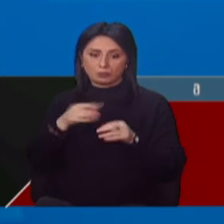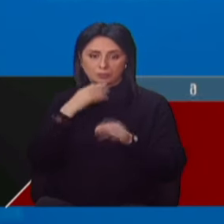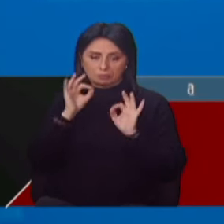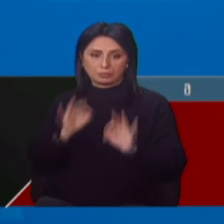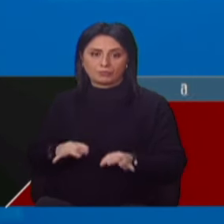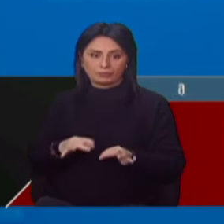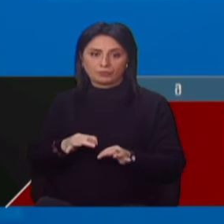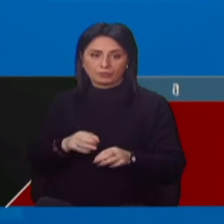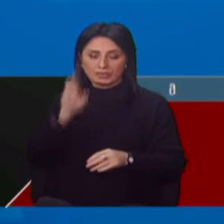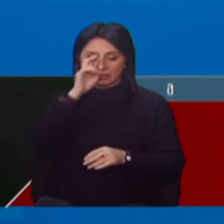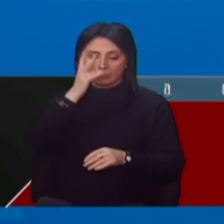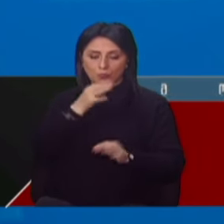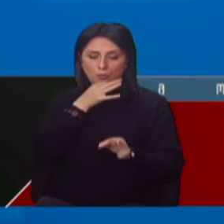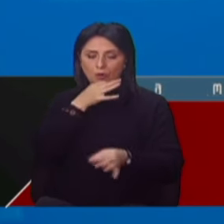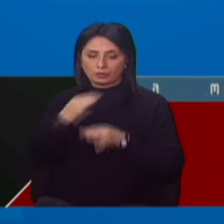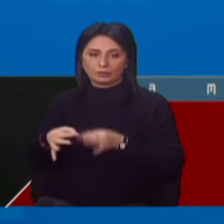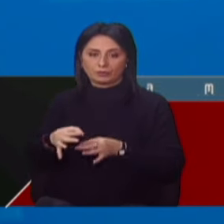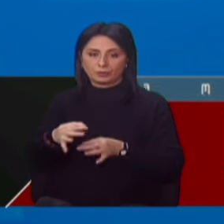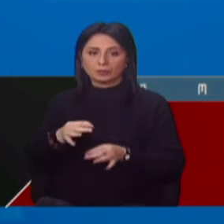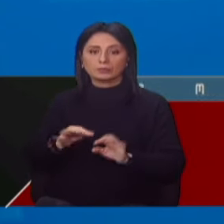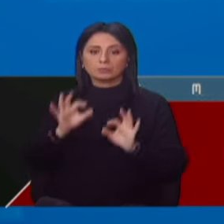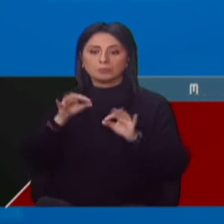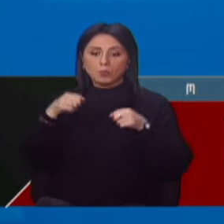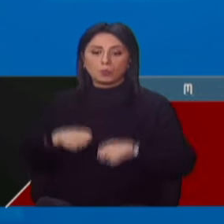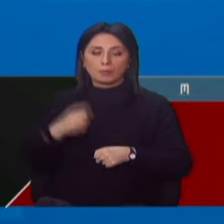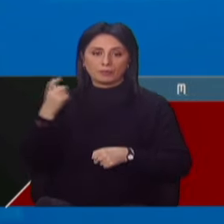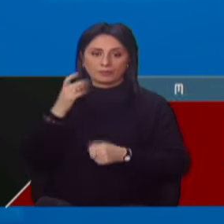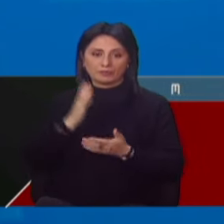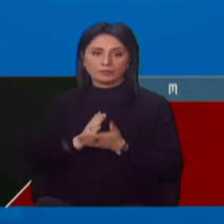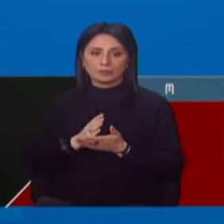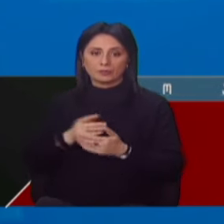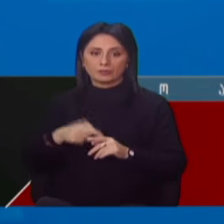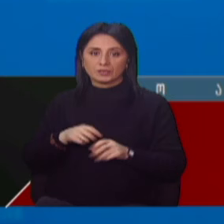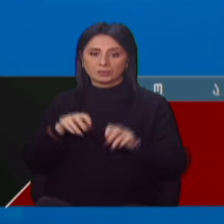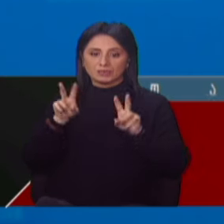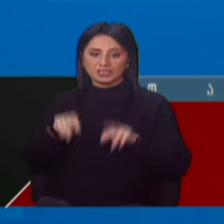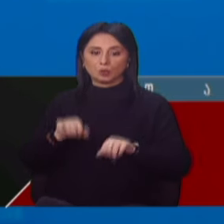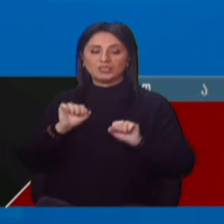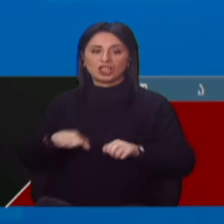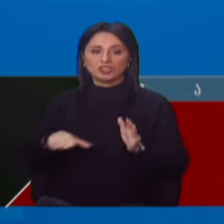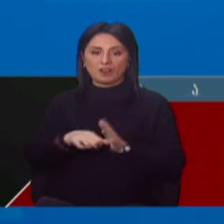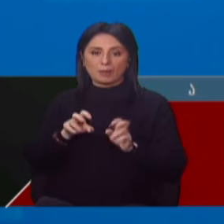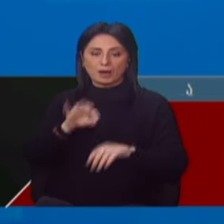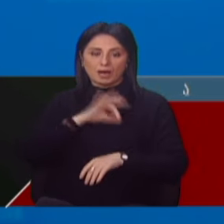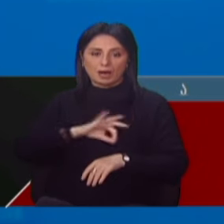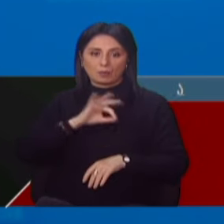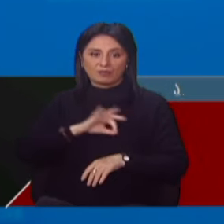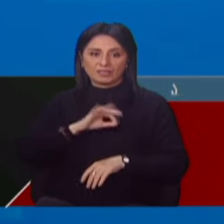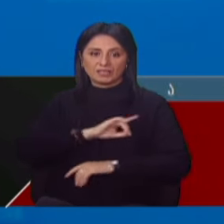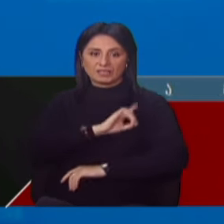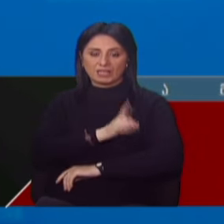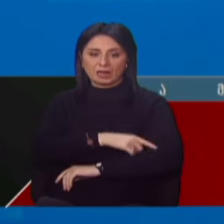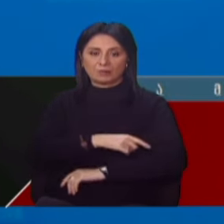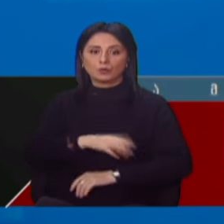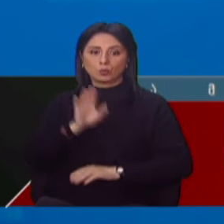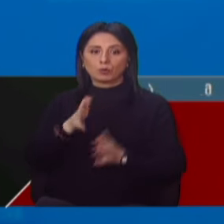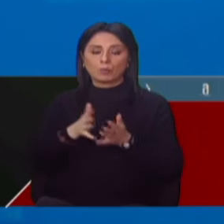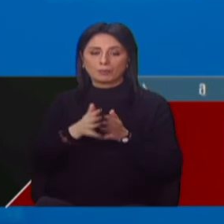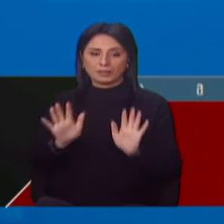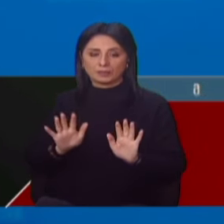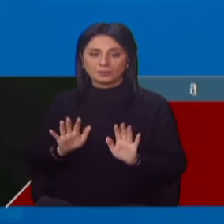სასამართლოს შეფასებით სახელმწიფოს აქვს აბსოლუტურად ლეგიტიმური უფლება გამოიყენოს სპეციალური საშუალებები, გამოიყენოს ძალა და უფრო